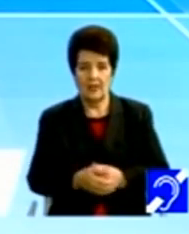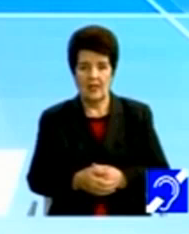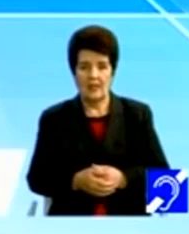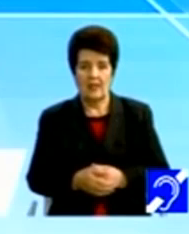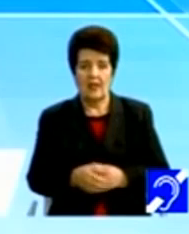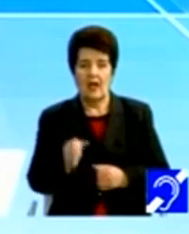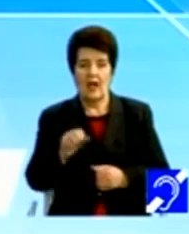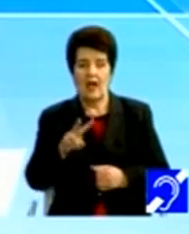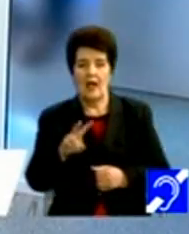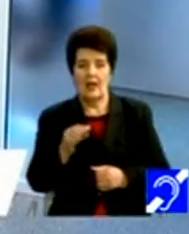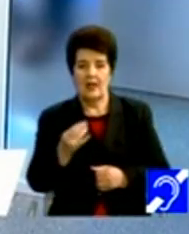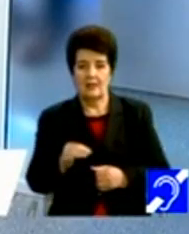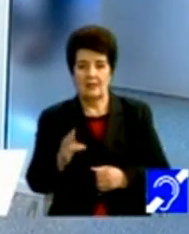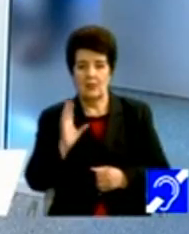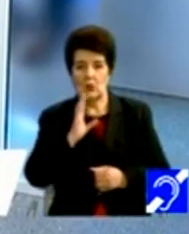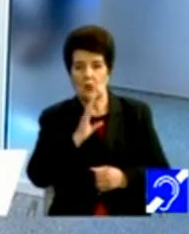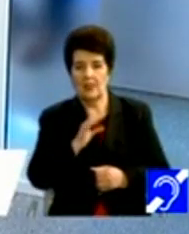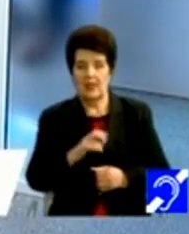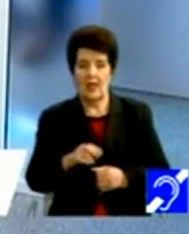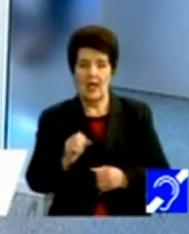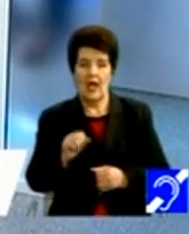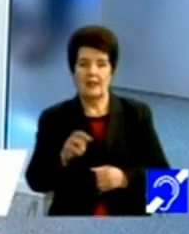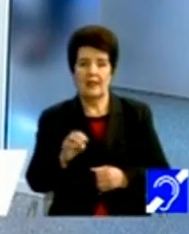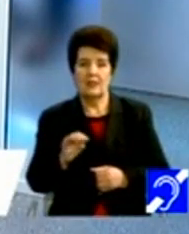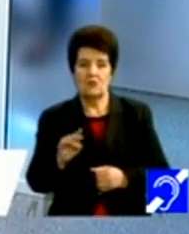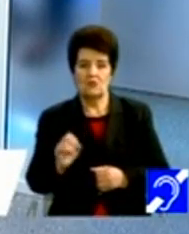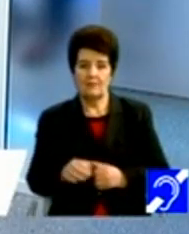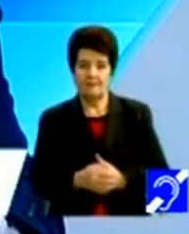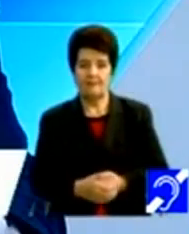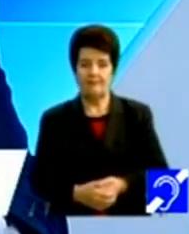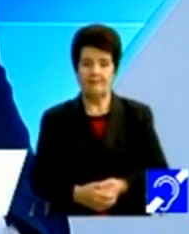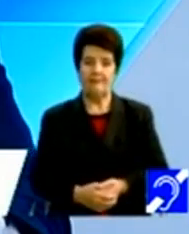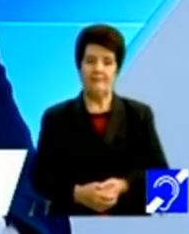de Alianță Nord-Atlantică. Domnul Deliu, ce scrie dumneavoastră?